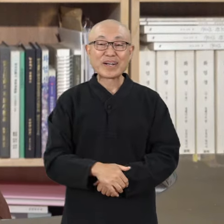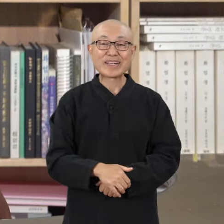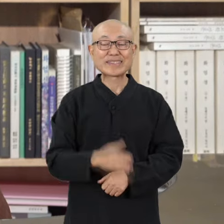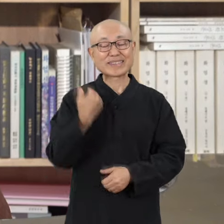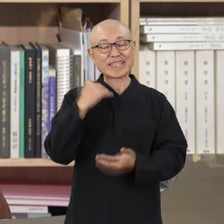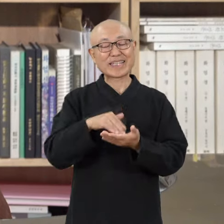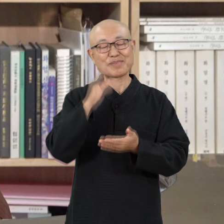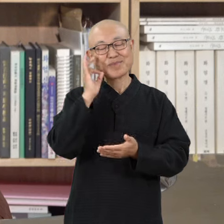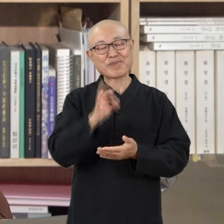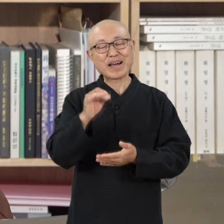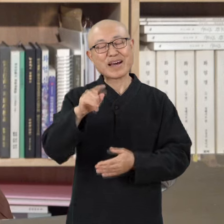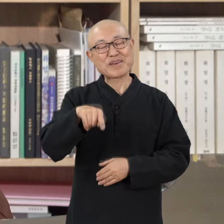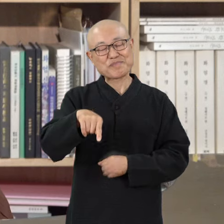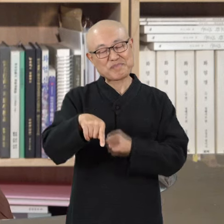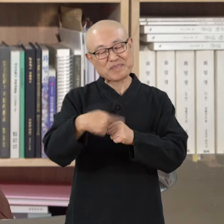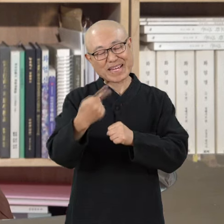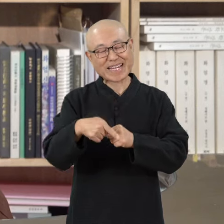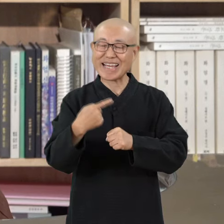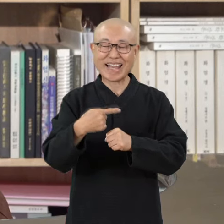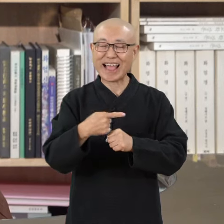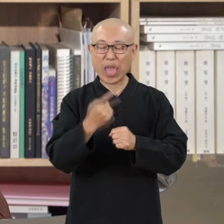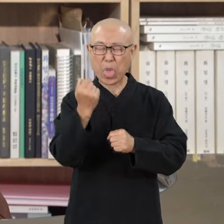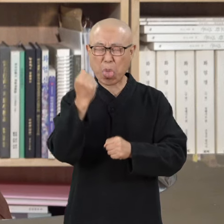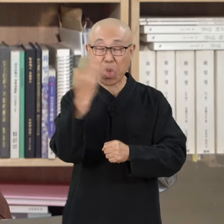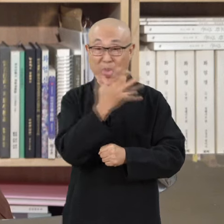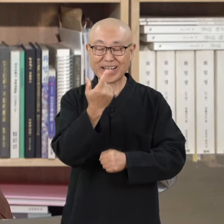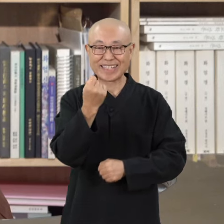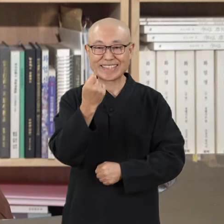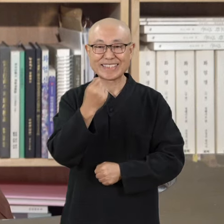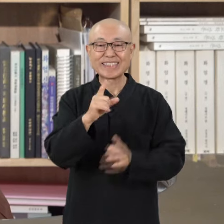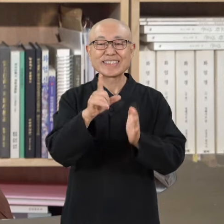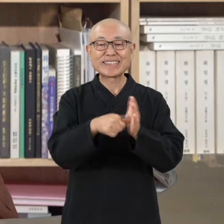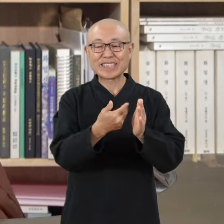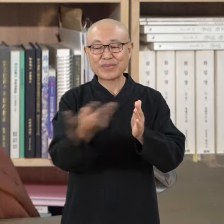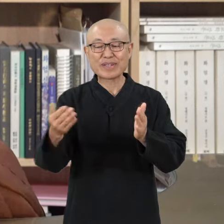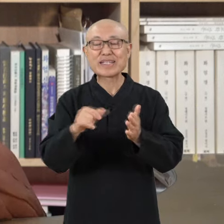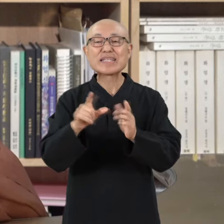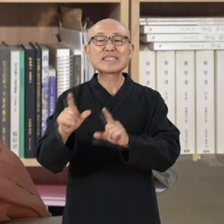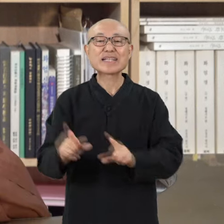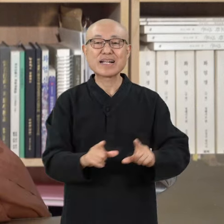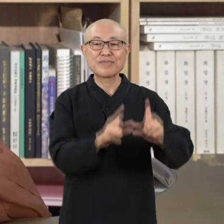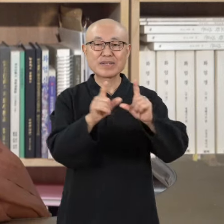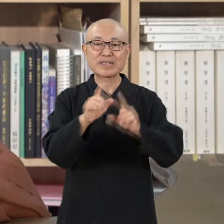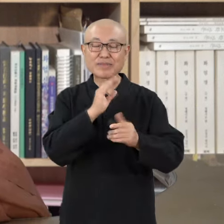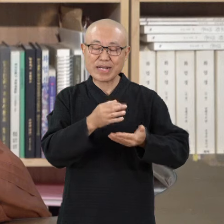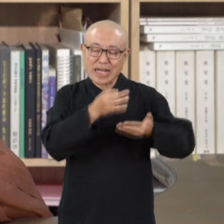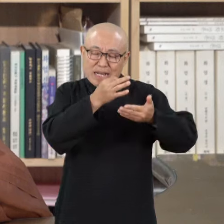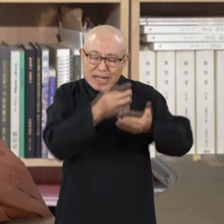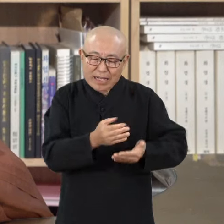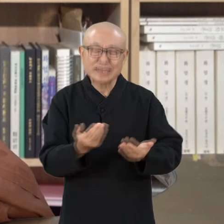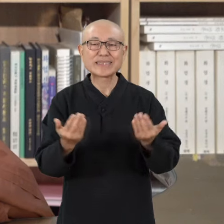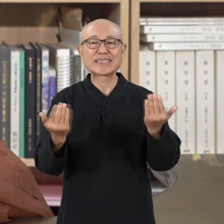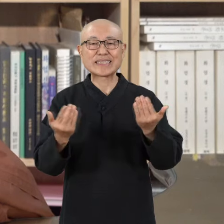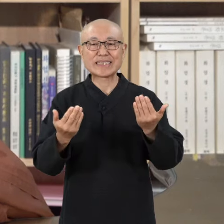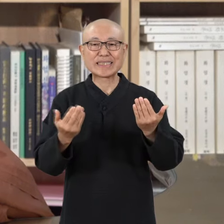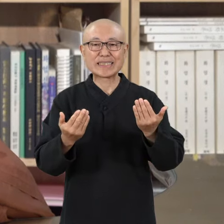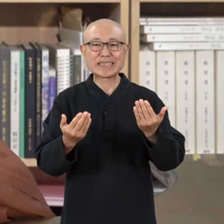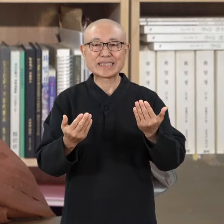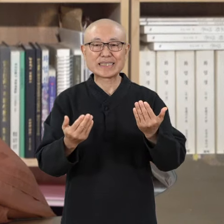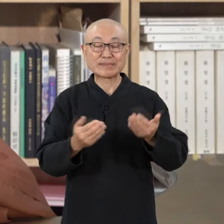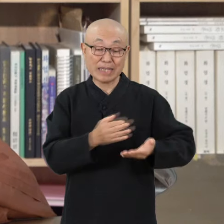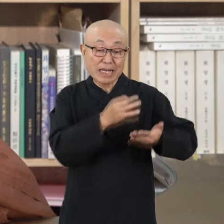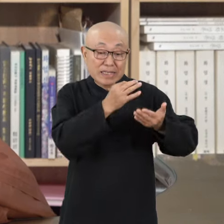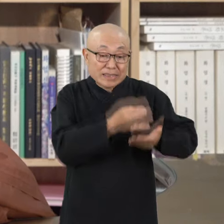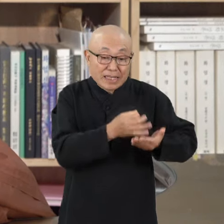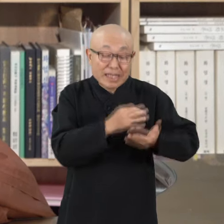일순간이지만요. 그 세월을 살면서 정말 가치 있는 일, 지금 재산이라고 하는 것은